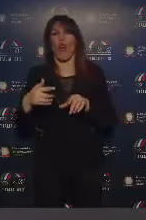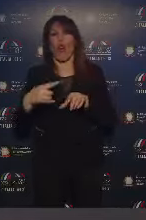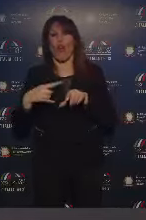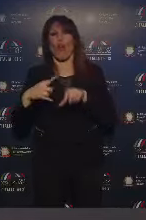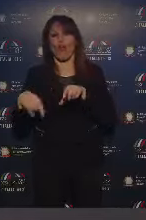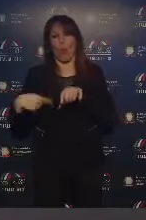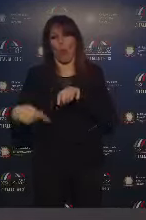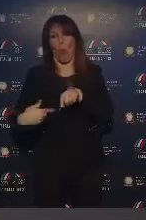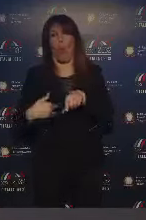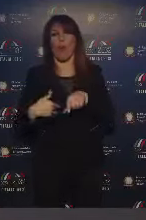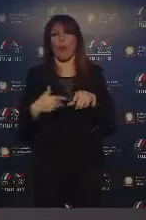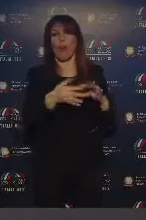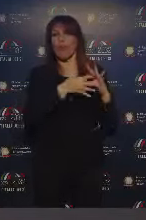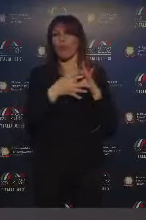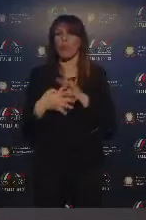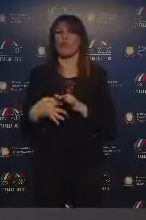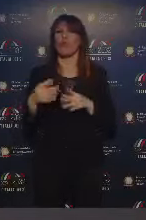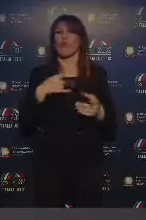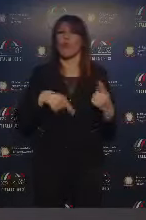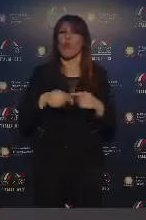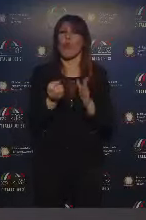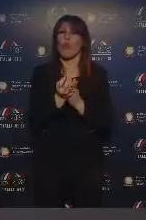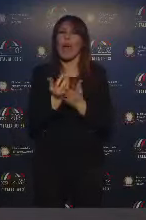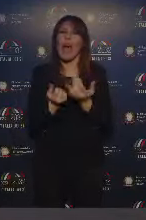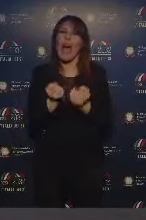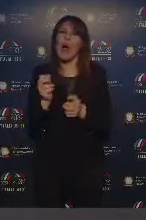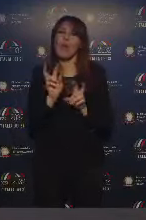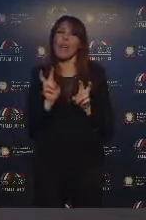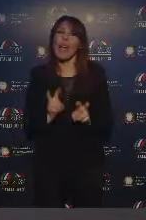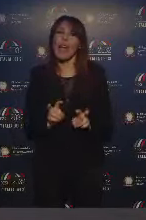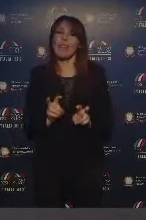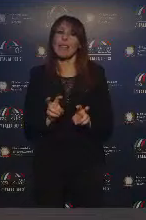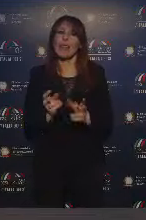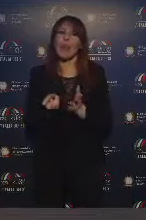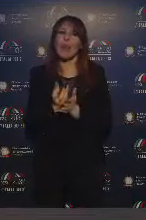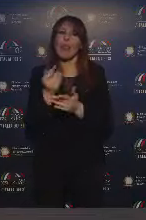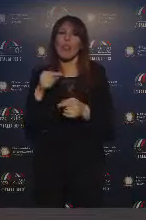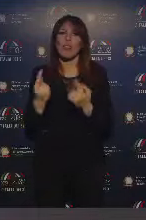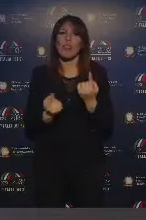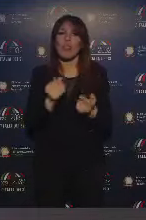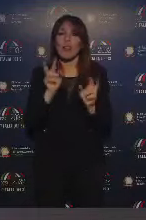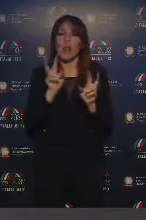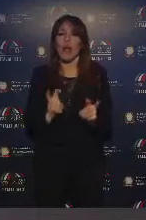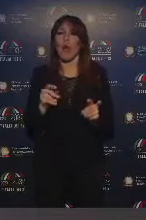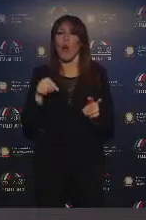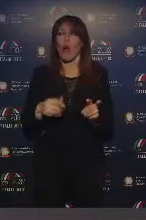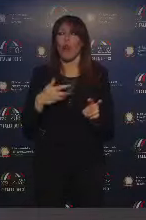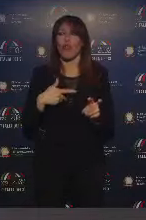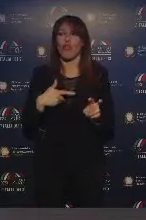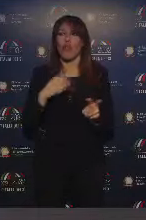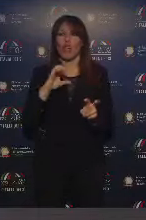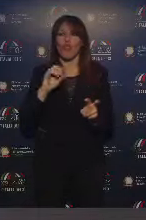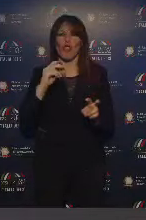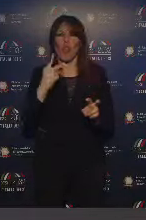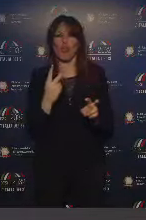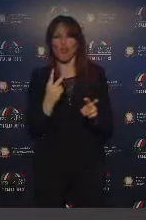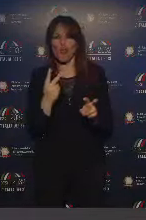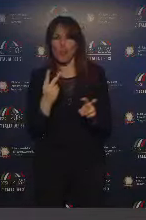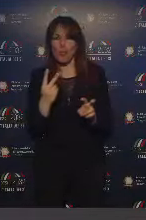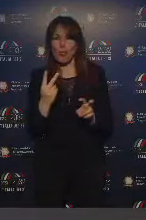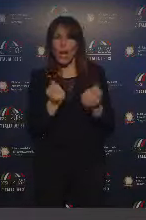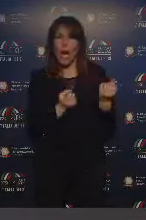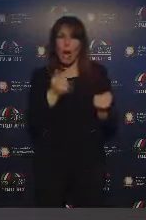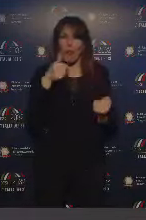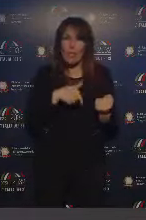produttivo un'auto elettrica prodotta oggi coi sistemi energetici di oggi emette più CO2 di un auto